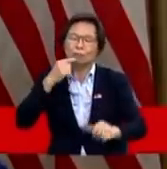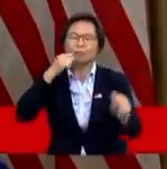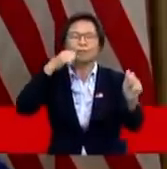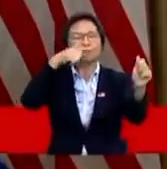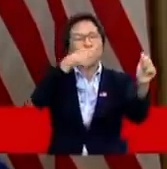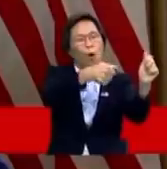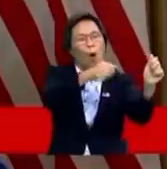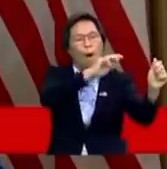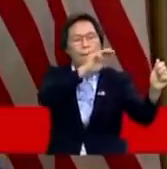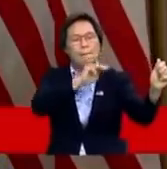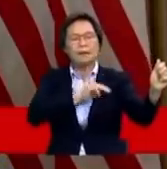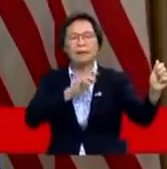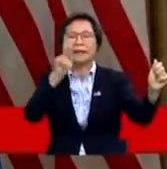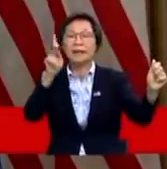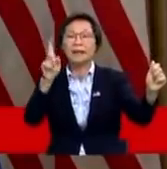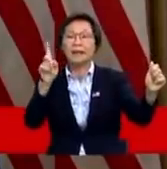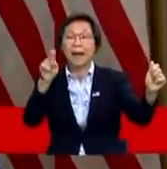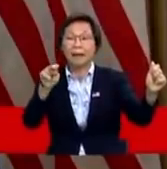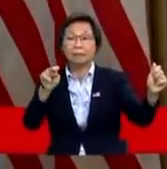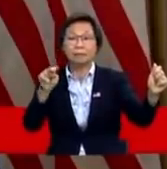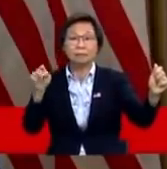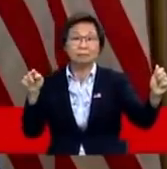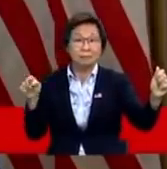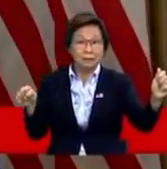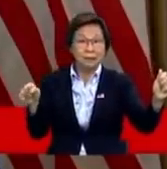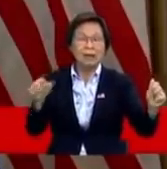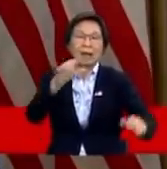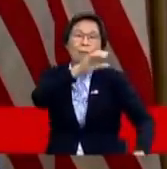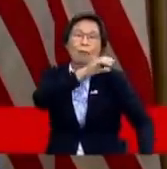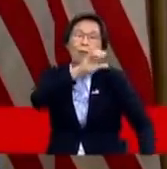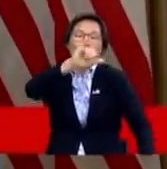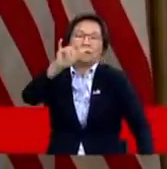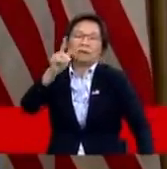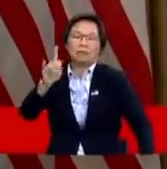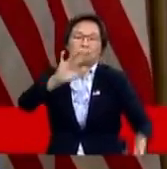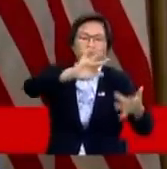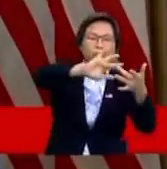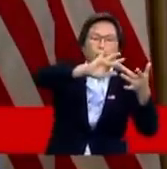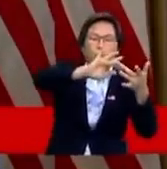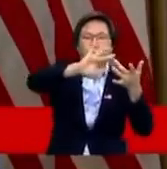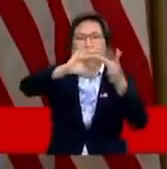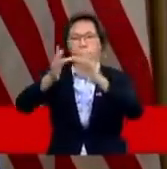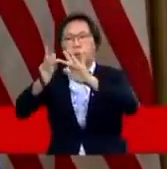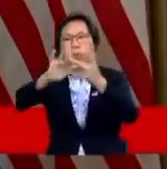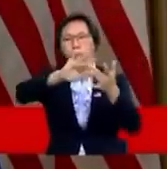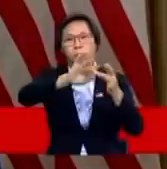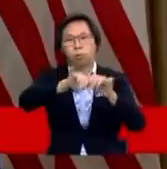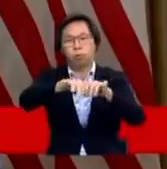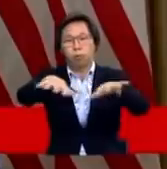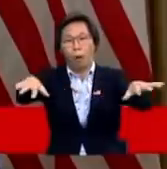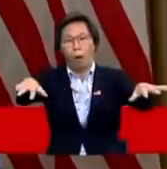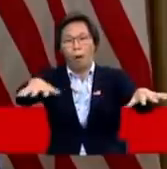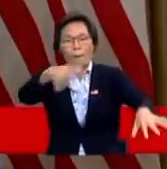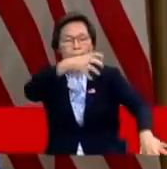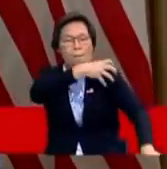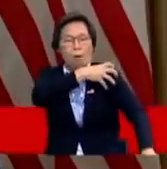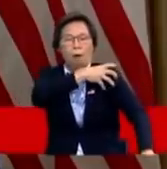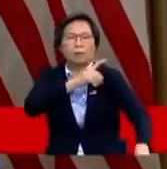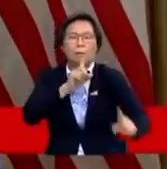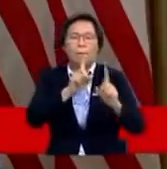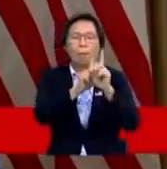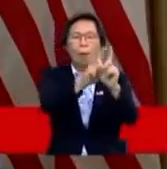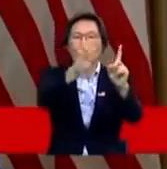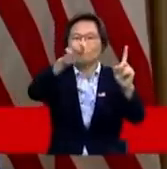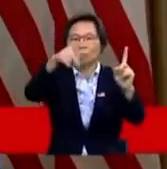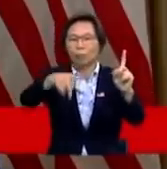mengarahkannya bahwa Menteri Dalam Negeri sebagai pengungsi jawaban please koordinasi penguatkuasaan dan pematuhan